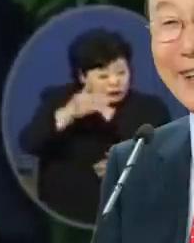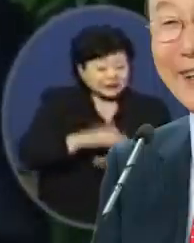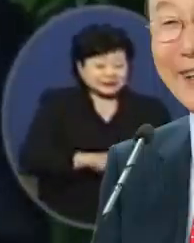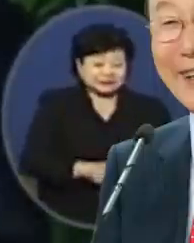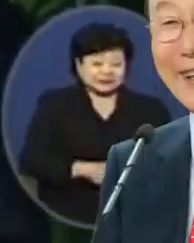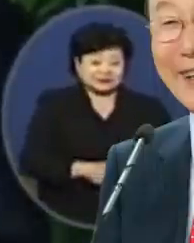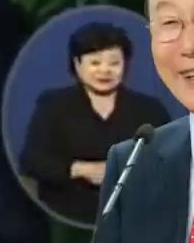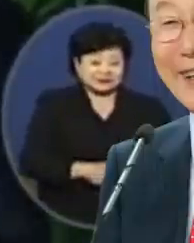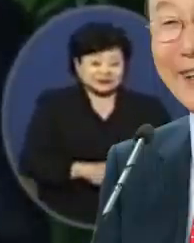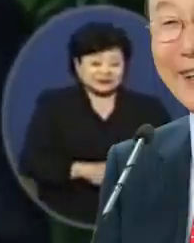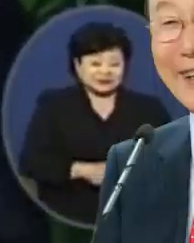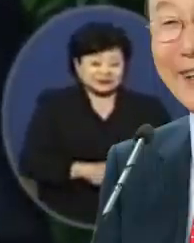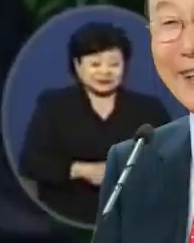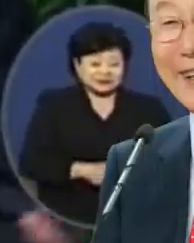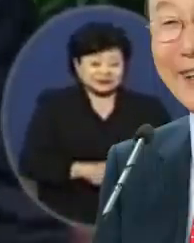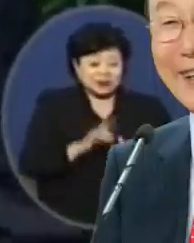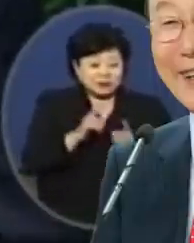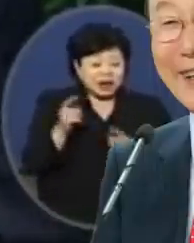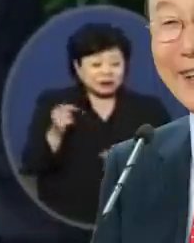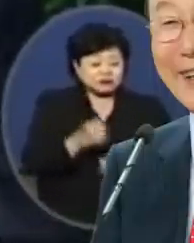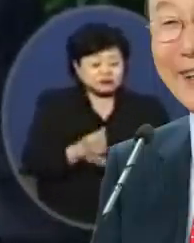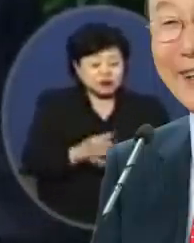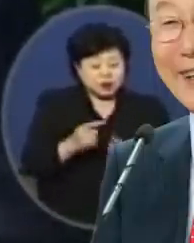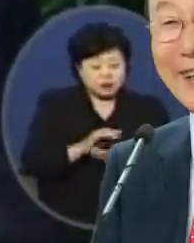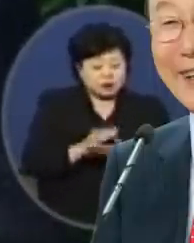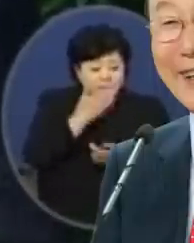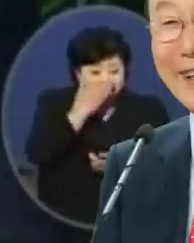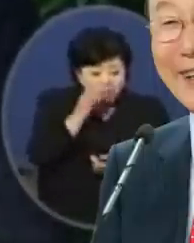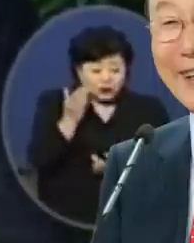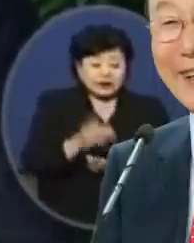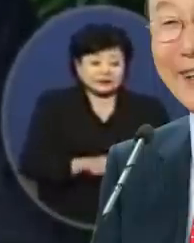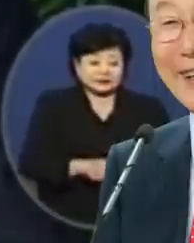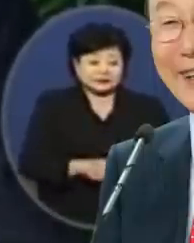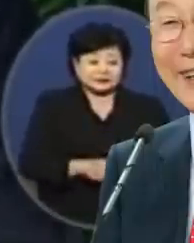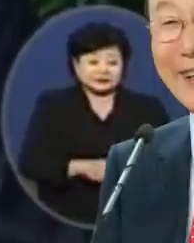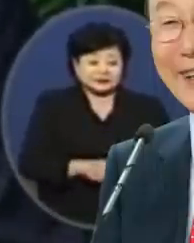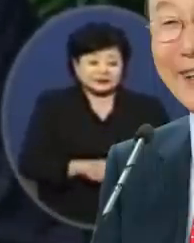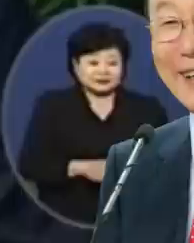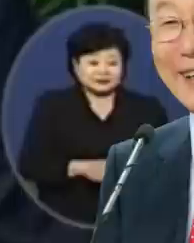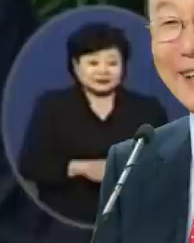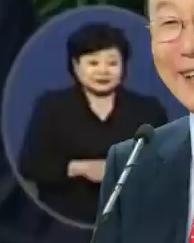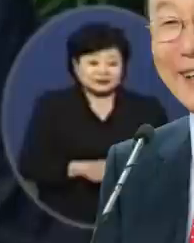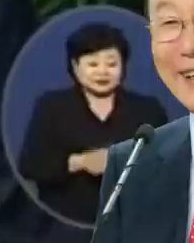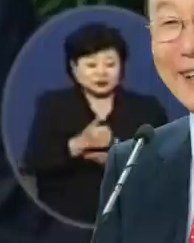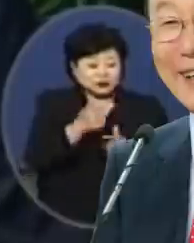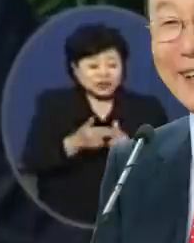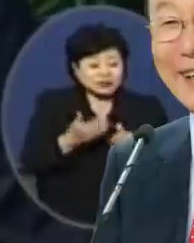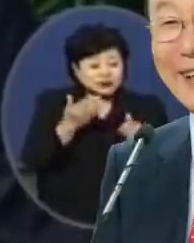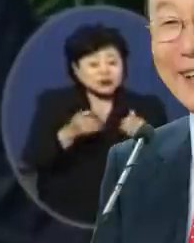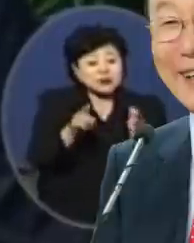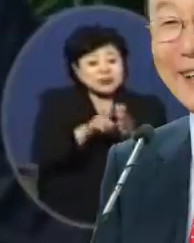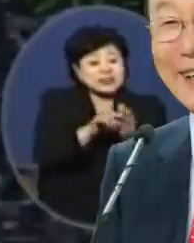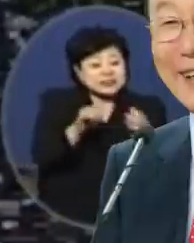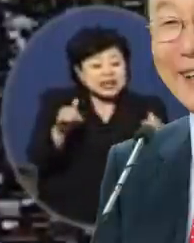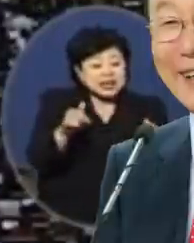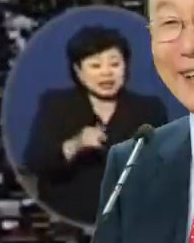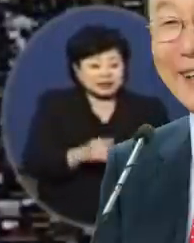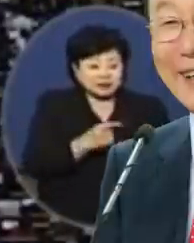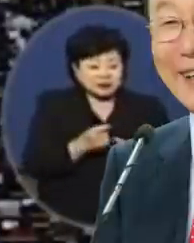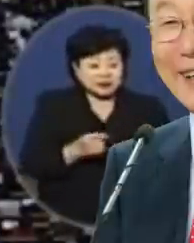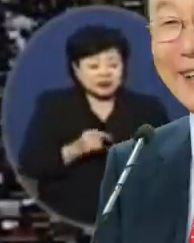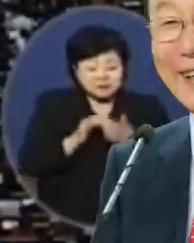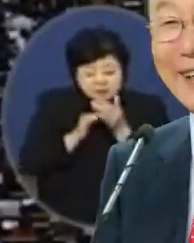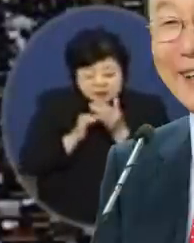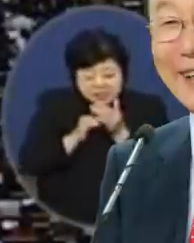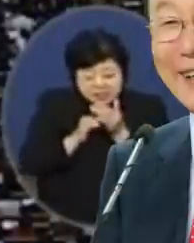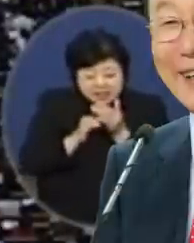있습니다. 말로서 운명을 변화시킬 수 있는 것입니다. 우리 주 예수 믿는 사람은 이와 같은 큰